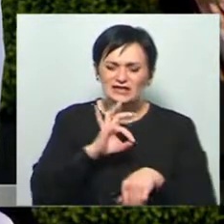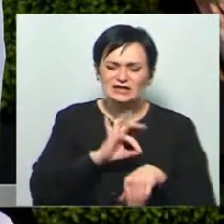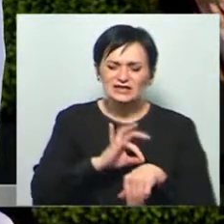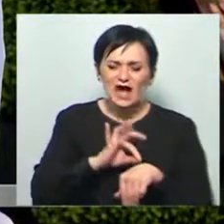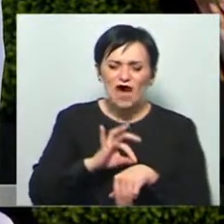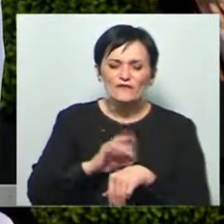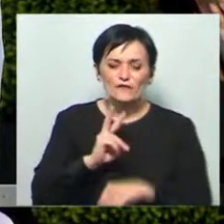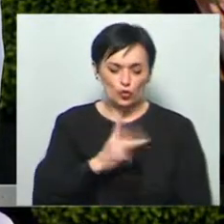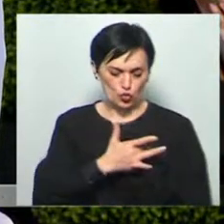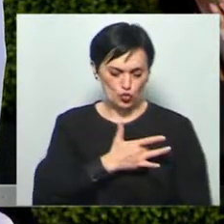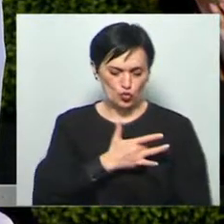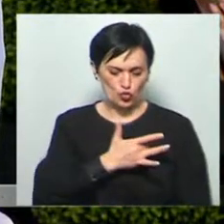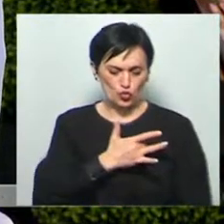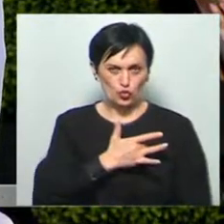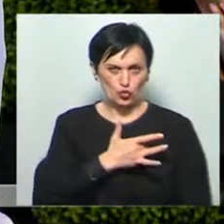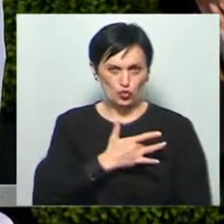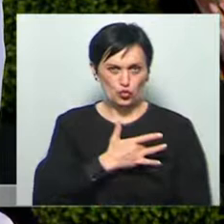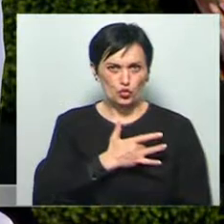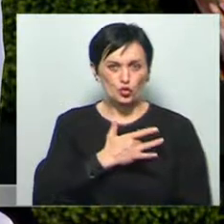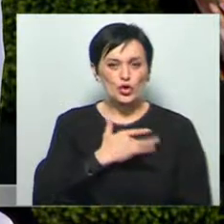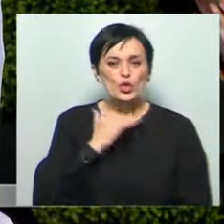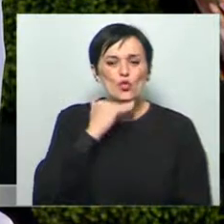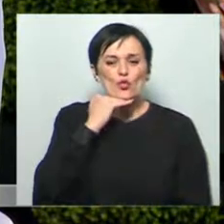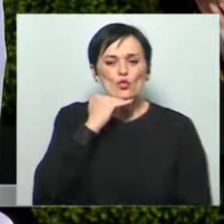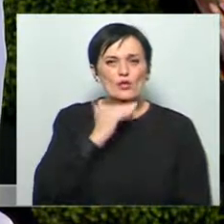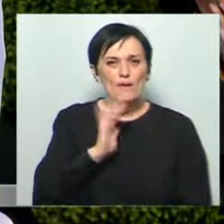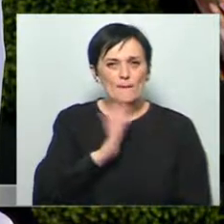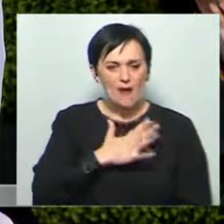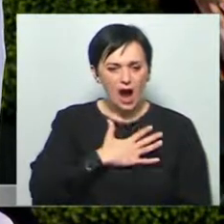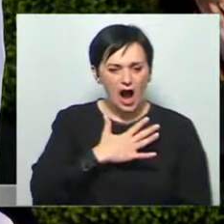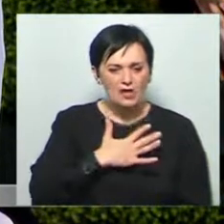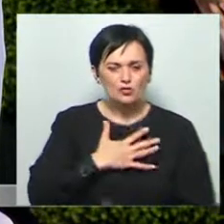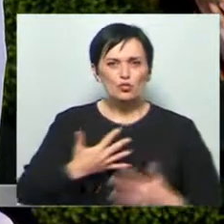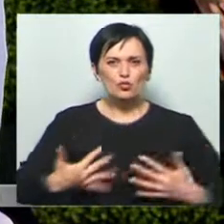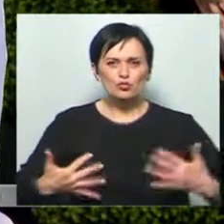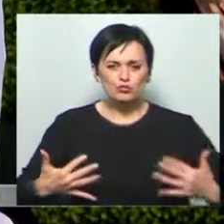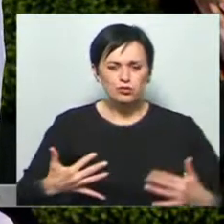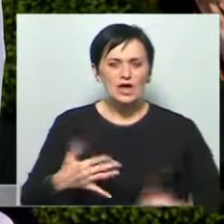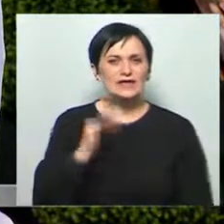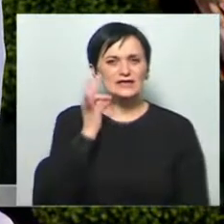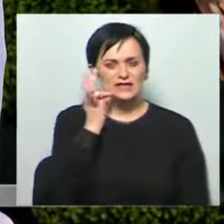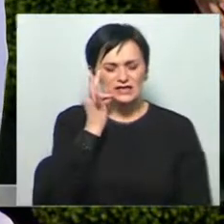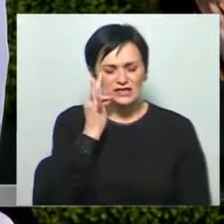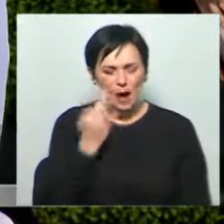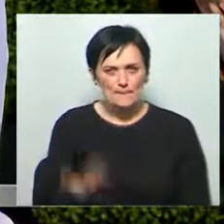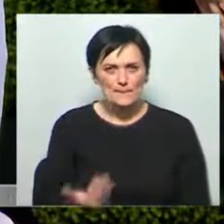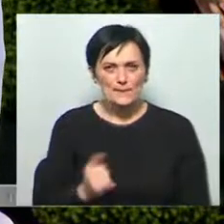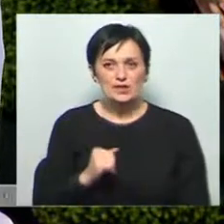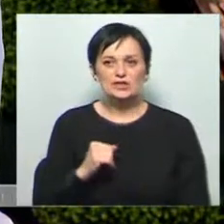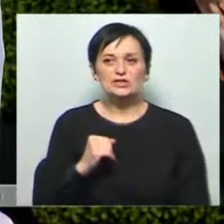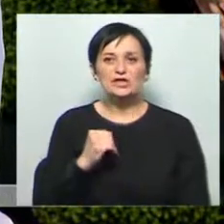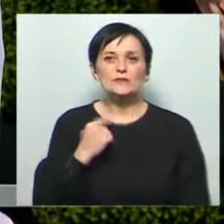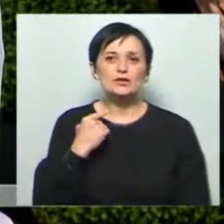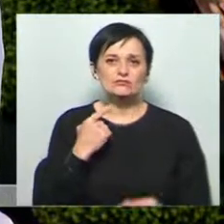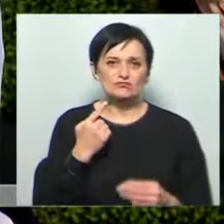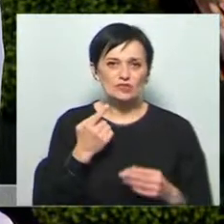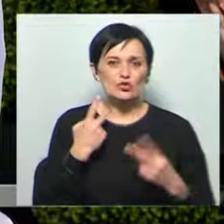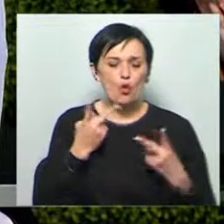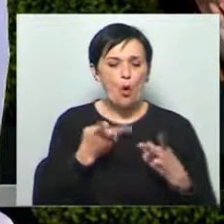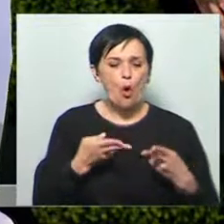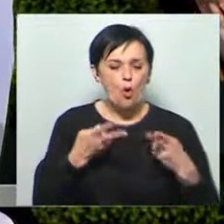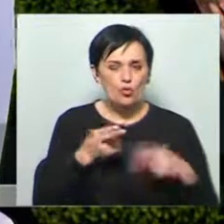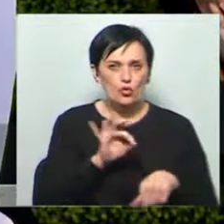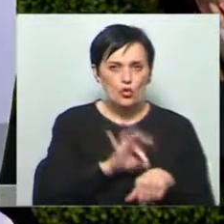დაავადებები. ანუ ვისაც გულის დახვთა სისტემის პრობლემა. დიაბეტის პრობლემა, სიტყვაზე, ჭარბი წონა, დიაბეტი, ონკოლოგიური პაციენტები მათ